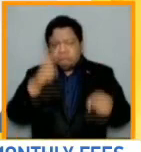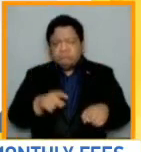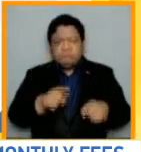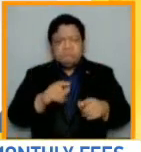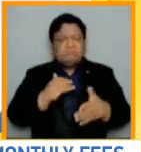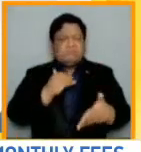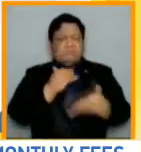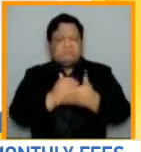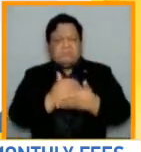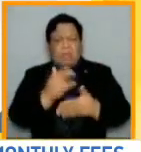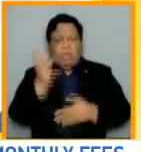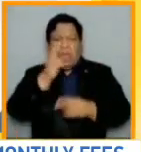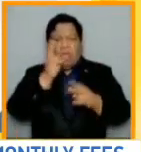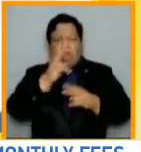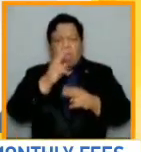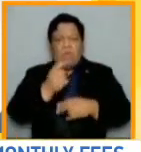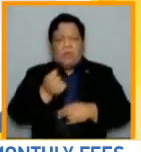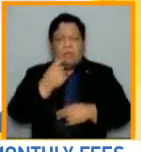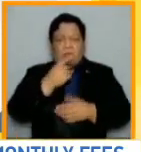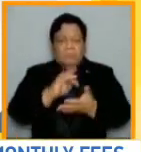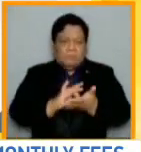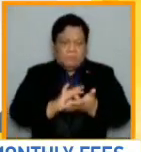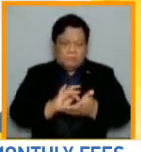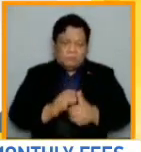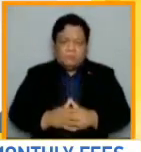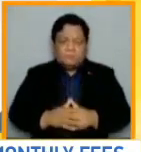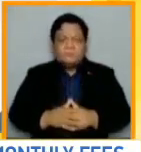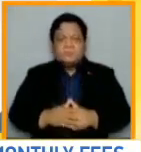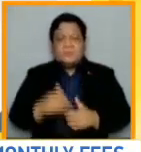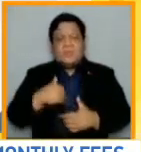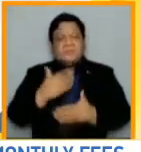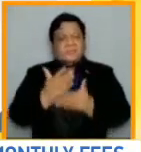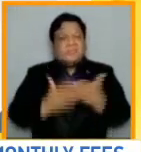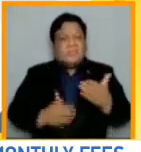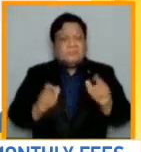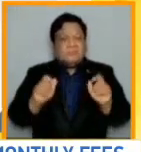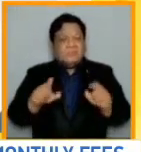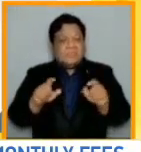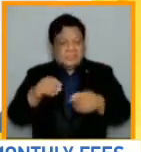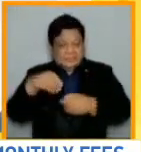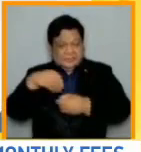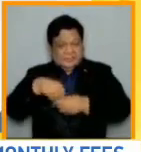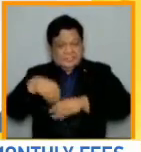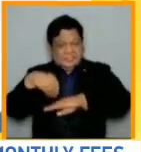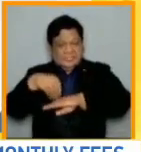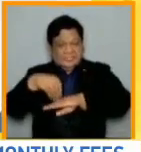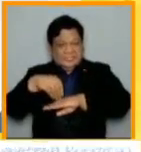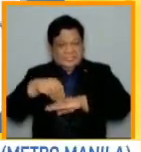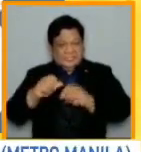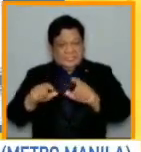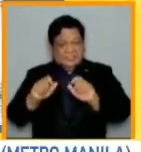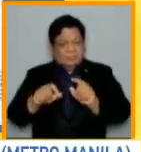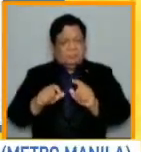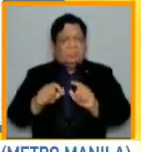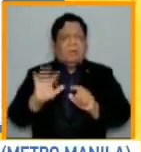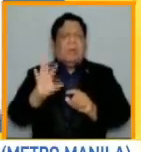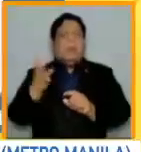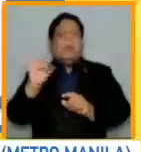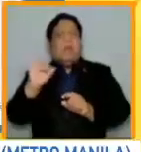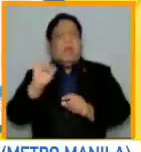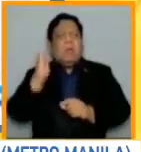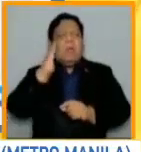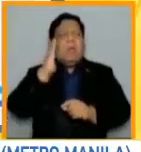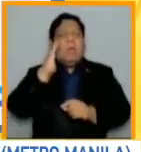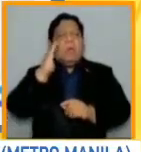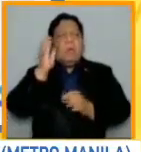pag-inom ng gamot. Mayroon din daw kasing mga nagtitinda sa sari-sari store na umaastang pharmacist. Bilang may-ari naman